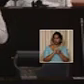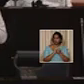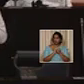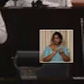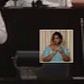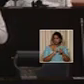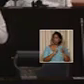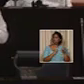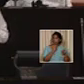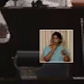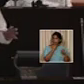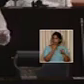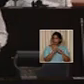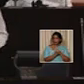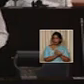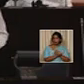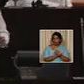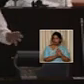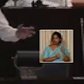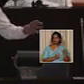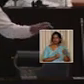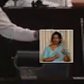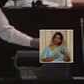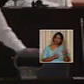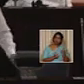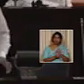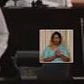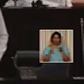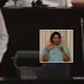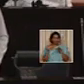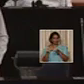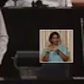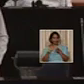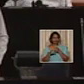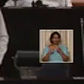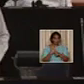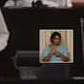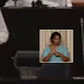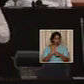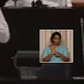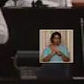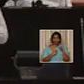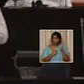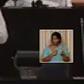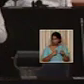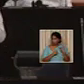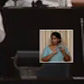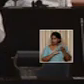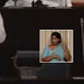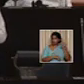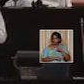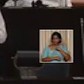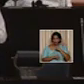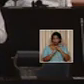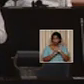යනවා ඔය පොලිස් ස්ථාන හරි පොලිස් පෝස්ට් හරි පිහිටවන එක ඉතින් ඔය ඉස්සර කියපු